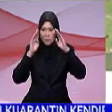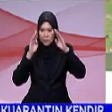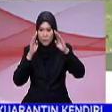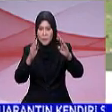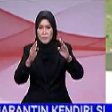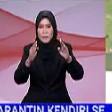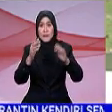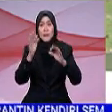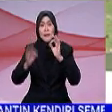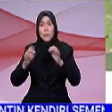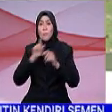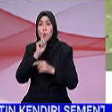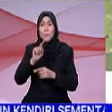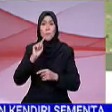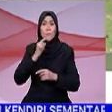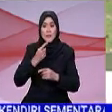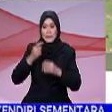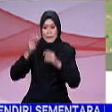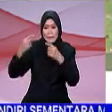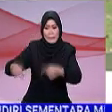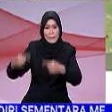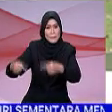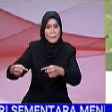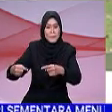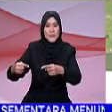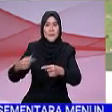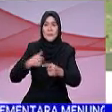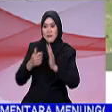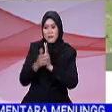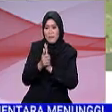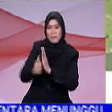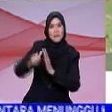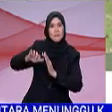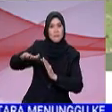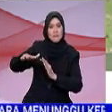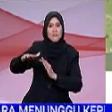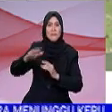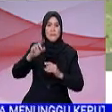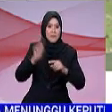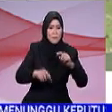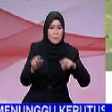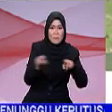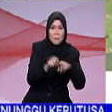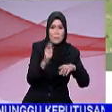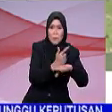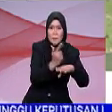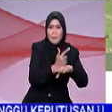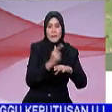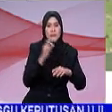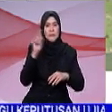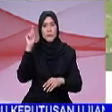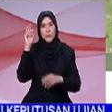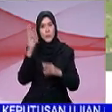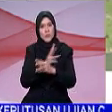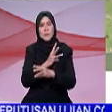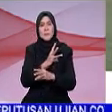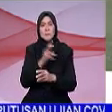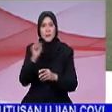kalau game nanti, kalau skill tak boleh nak buat yang sama macam training, nanti lagi teruk lah.